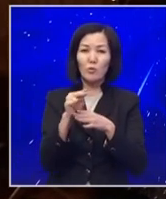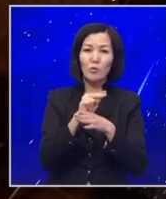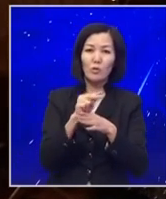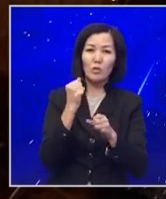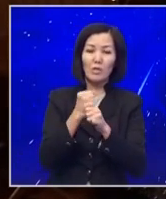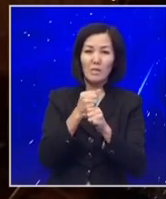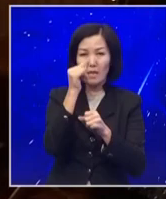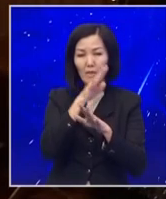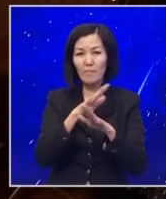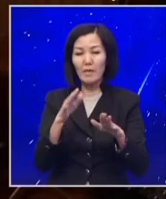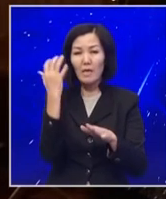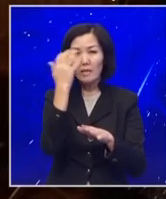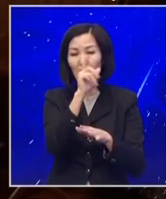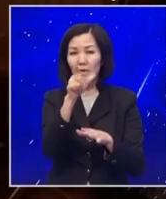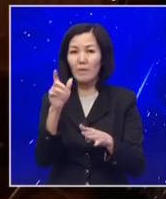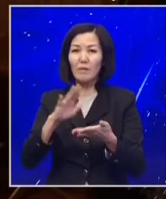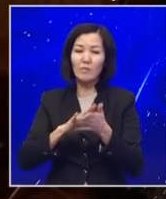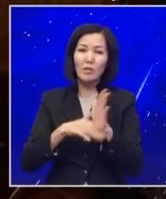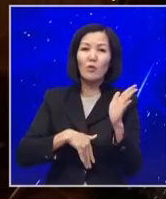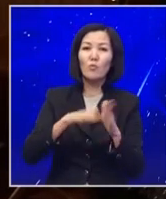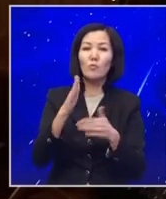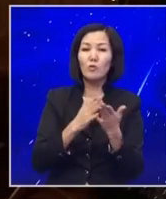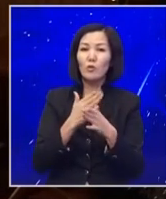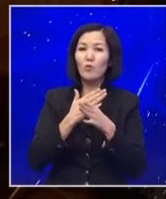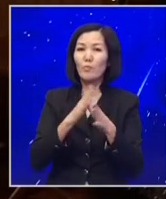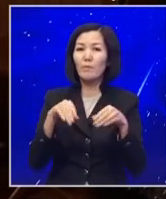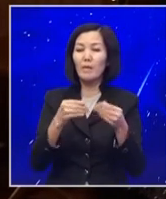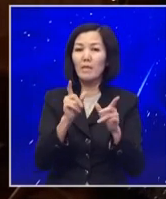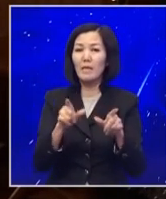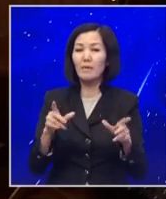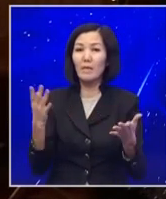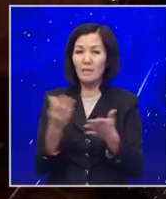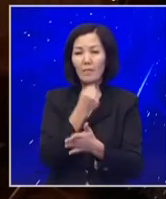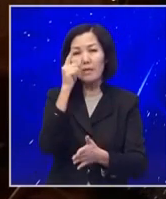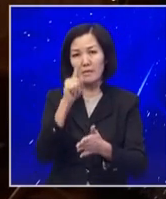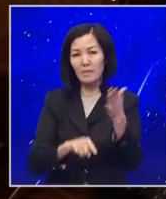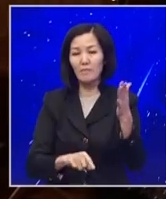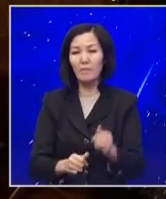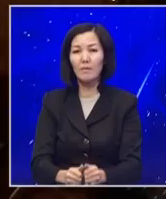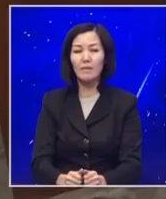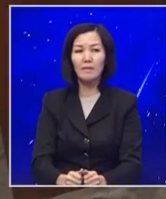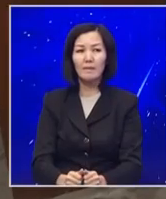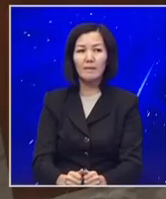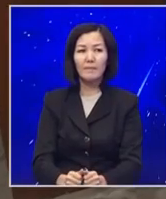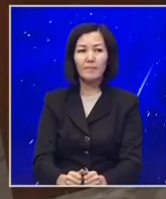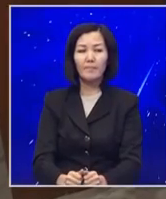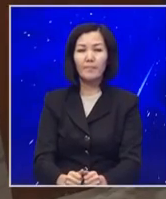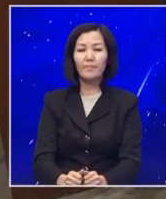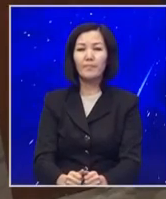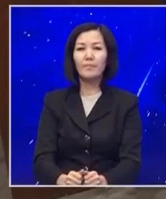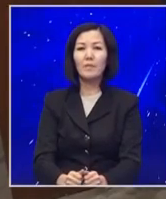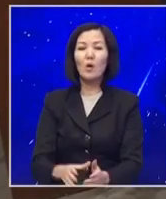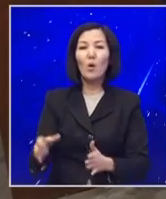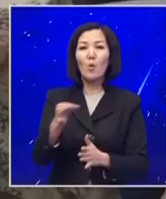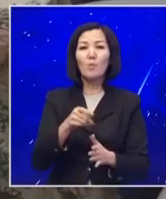жасай алмайды. Елімізде зағиптарға жағдай жасап, көмек қолын созатын жандар табыларына сенімдімін. Айта кетейік,